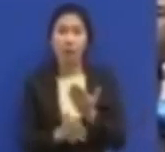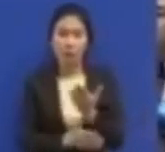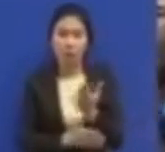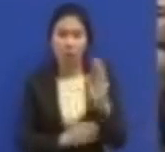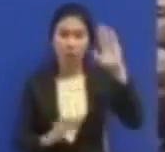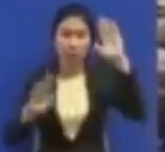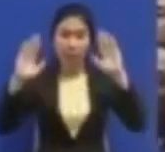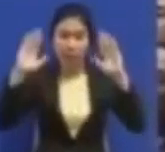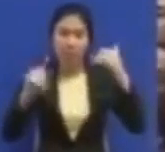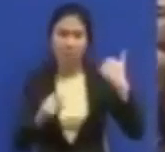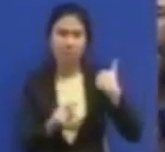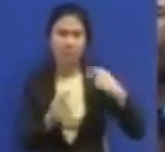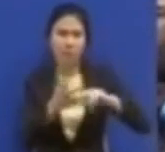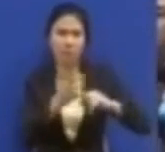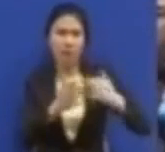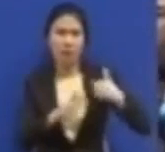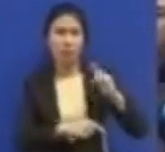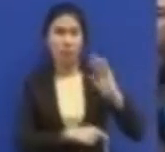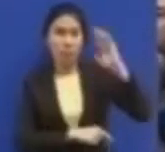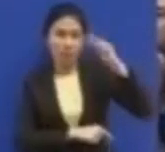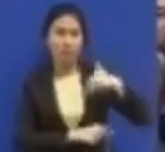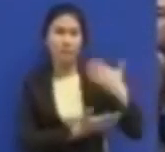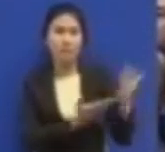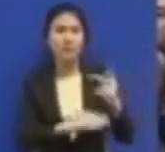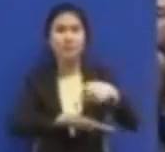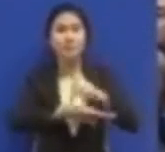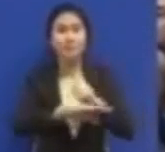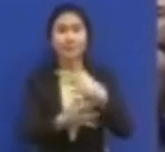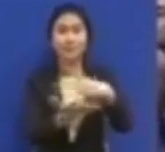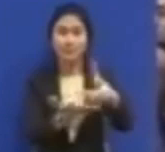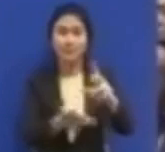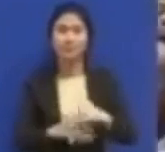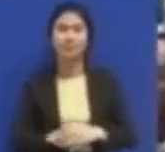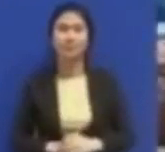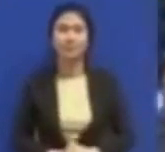ท้วง เชิญนะครับท่านประธานครับ ครับเชิญครับ